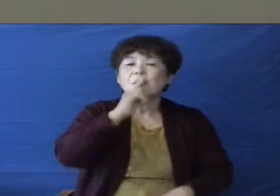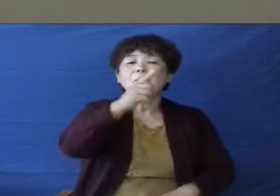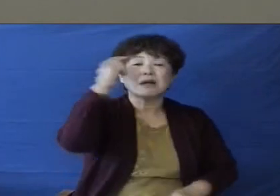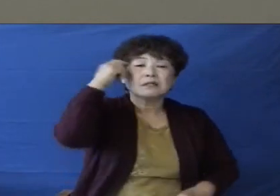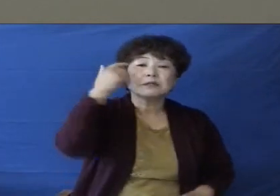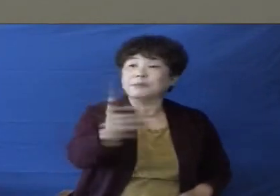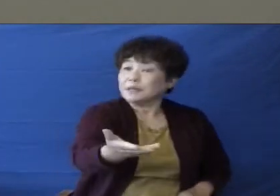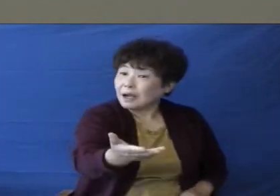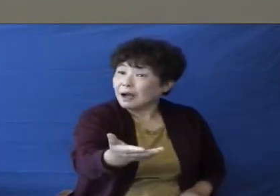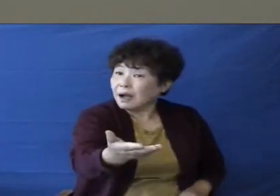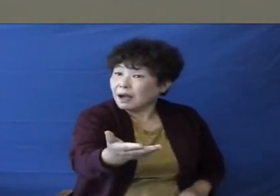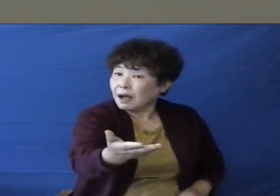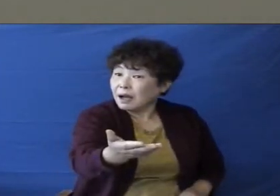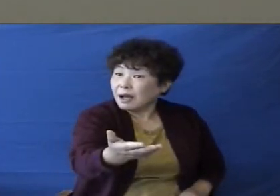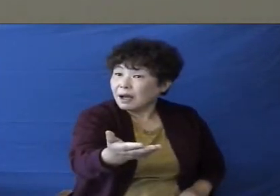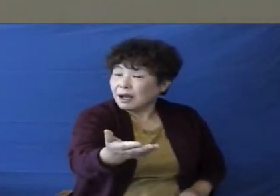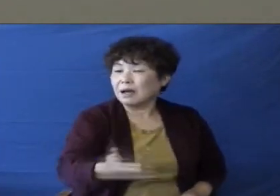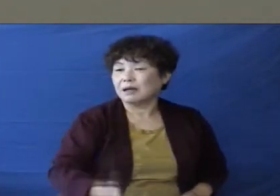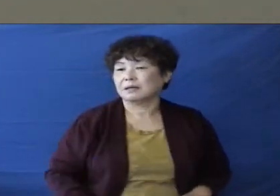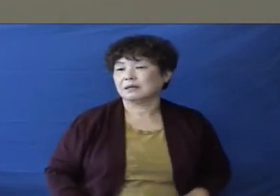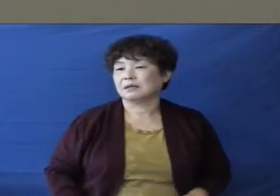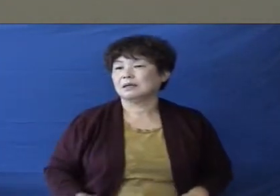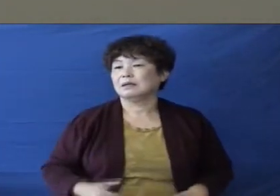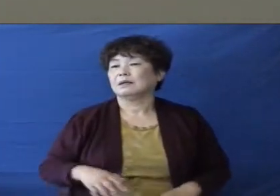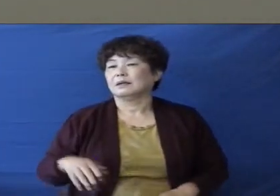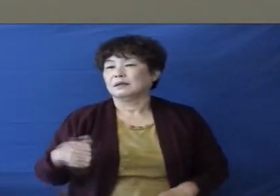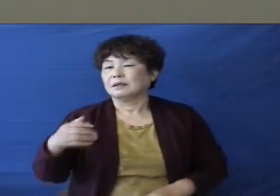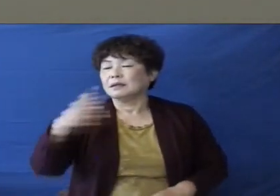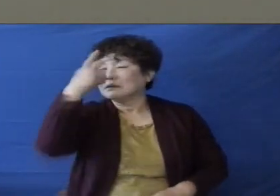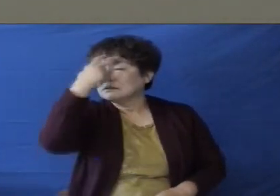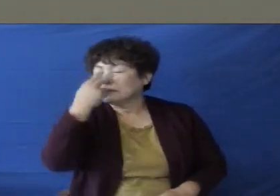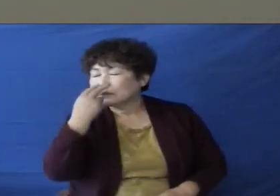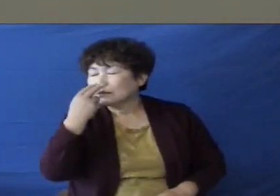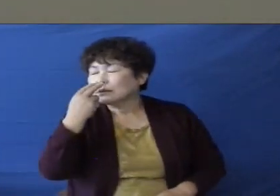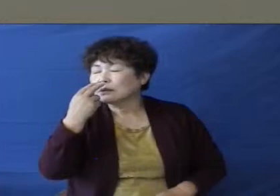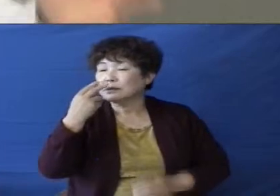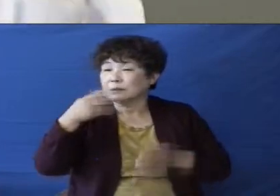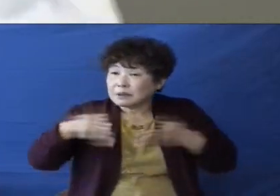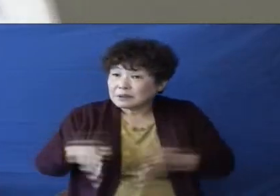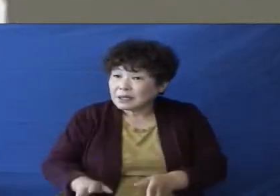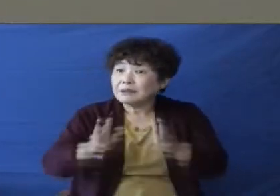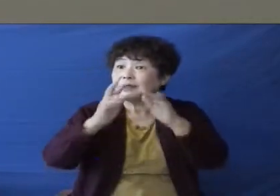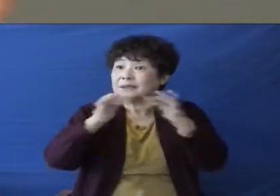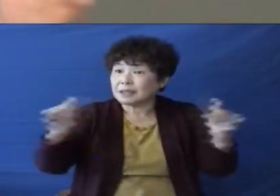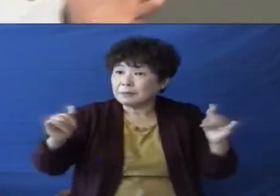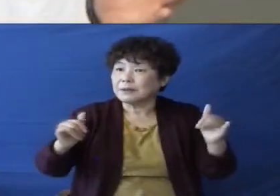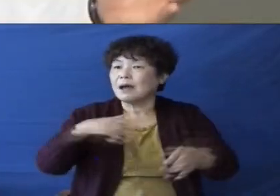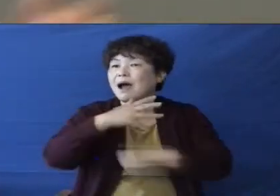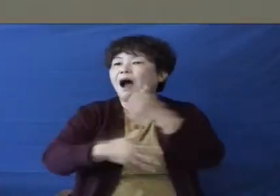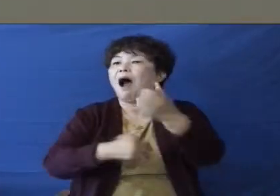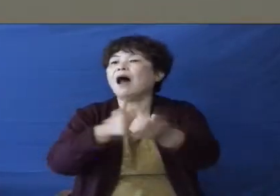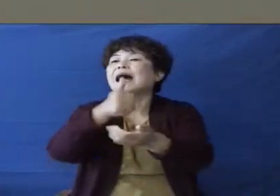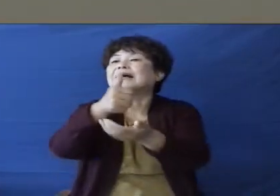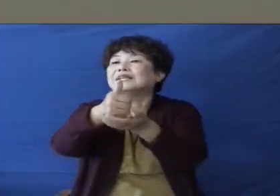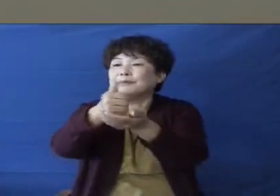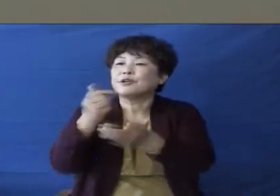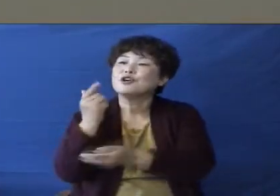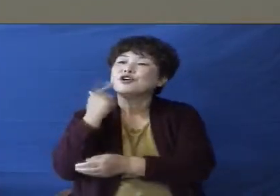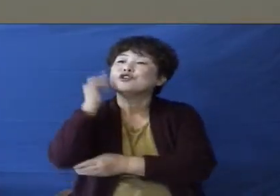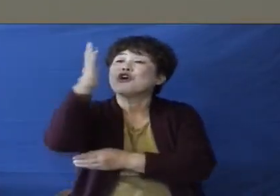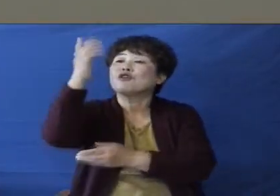뭐라고 그래요 하나님의 영광을 위해서 존재한다는 거야 그가 지금까지 속 0으로 있었던 그 모든 과정은